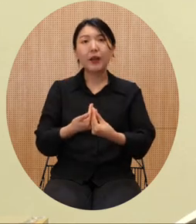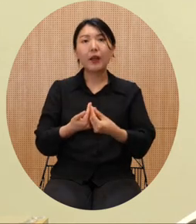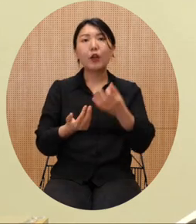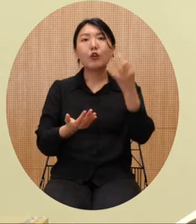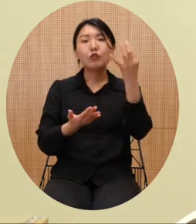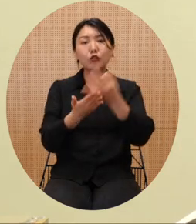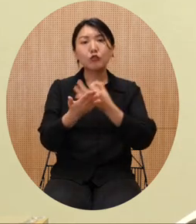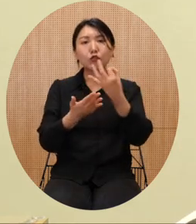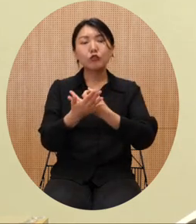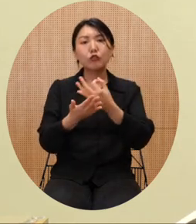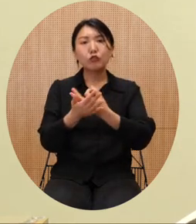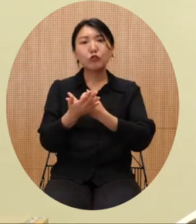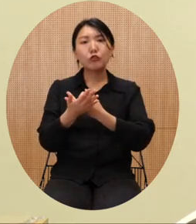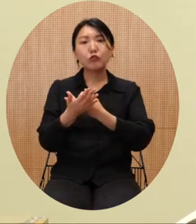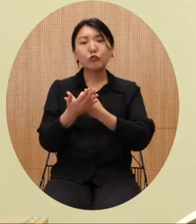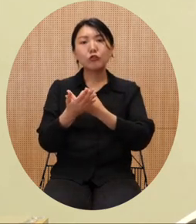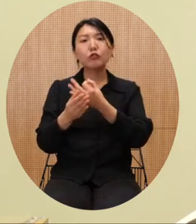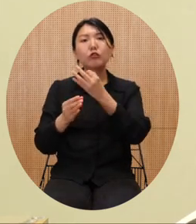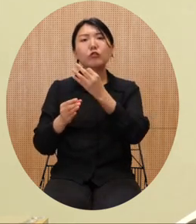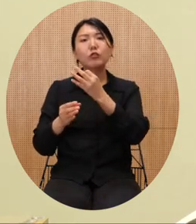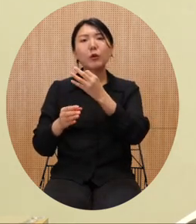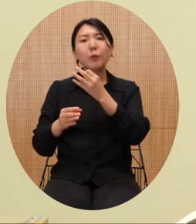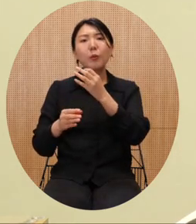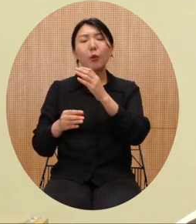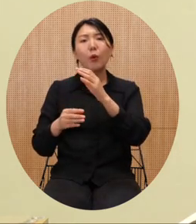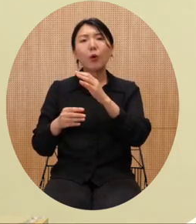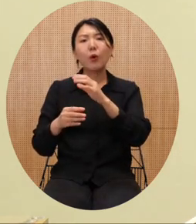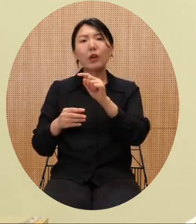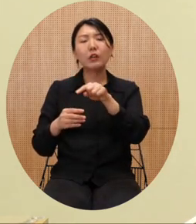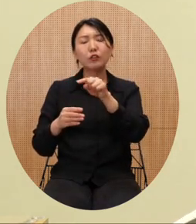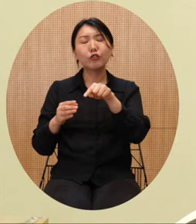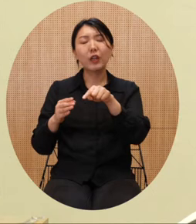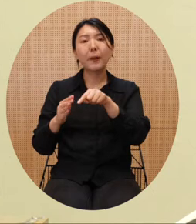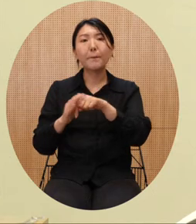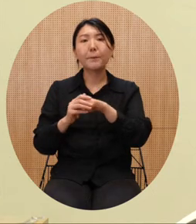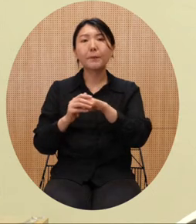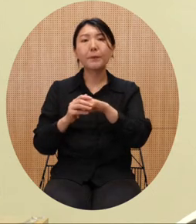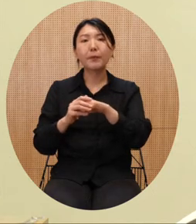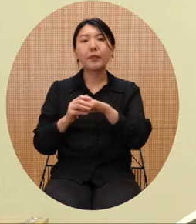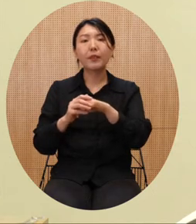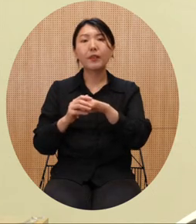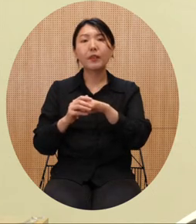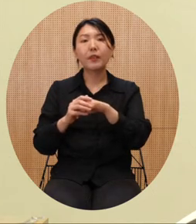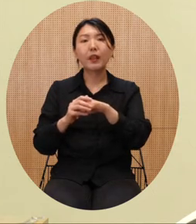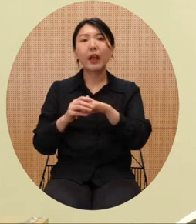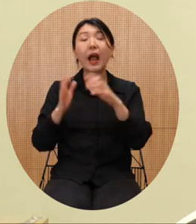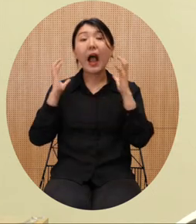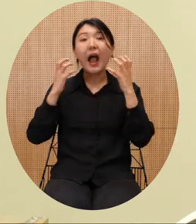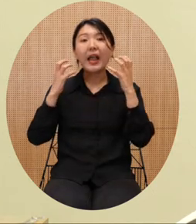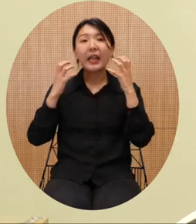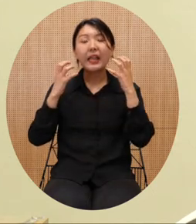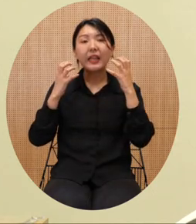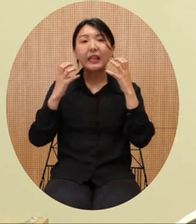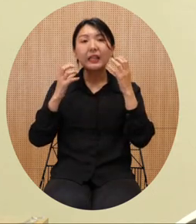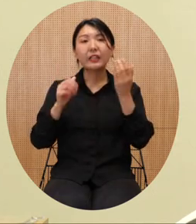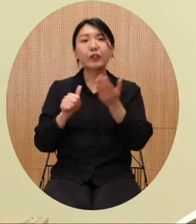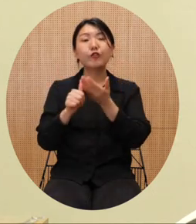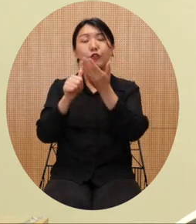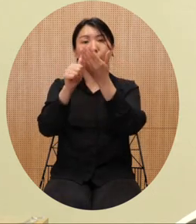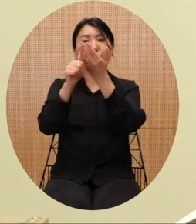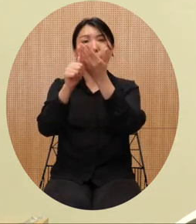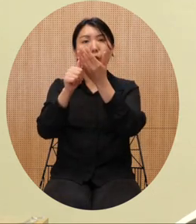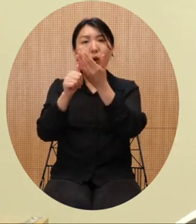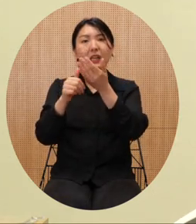소득 10분위 중에서 4분위 이하 저소득 가구 대상으로 하는 정책이다 라고 하면 아이를 키우면서